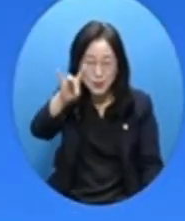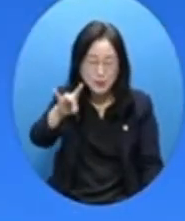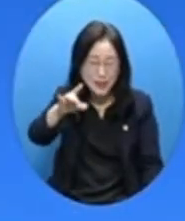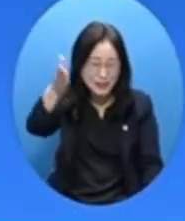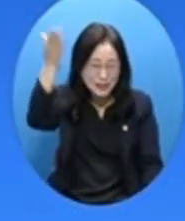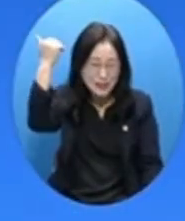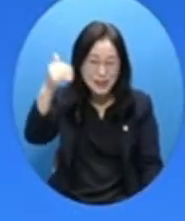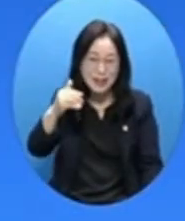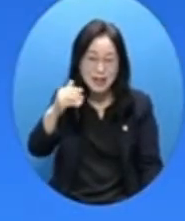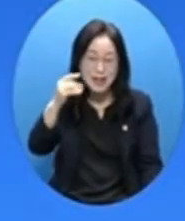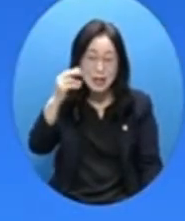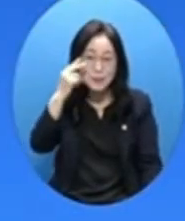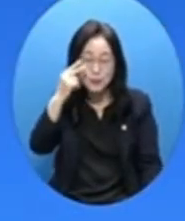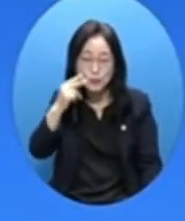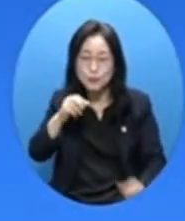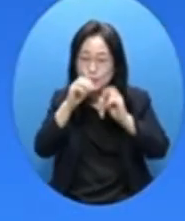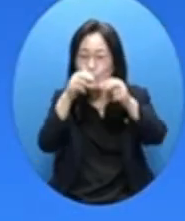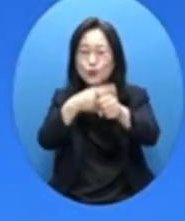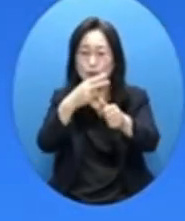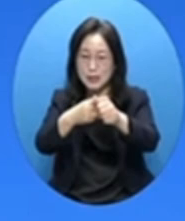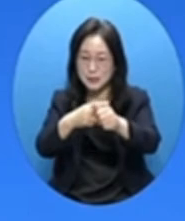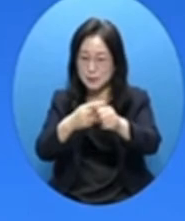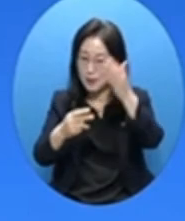미국 동부지역에